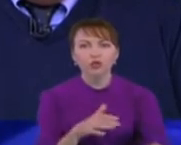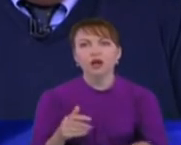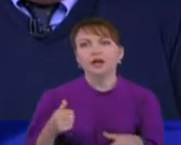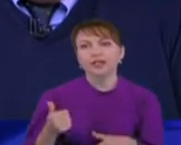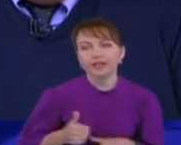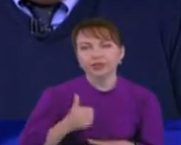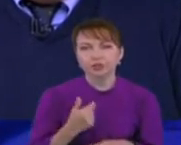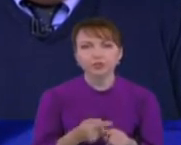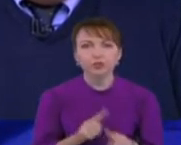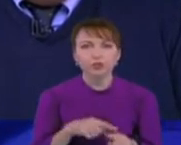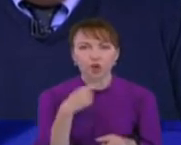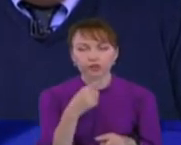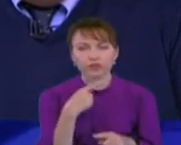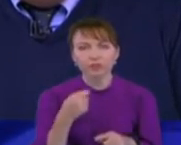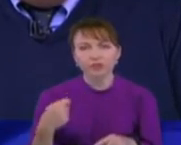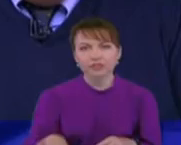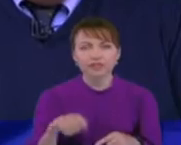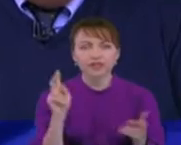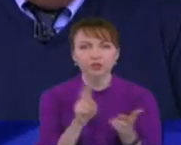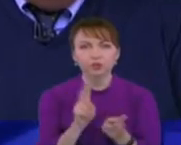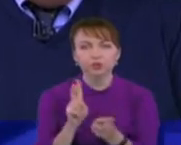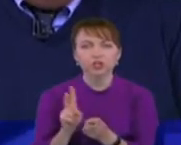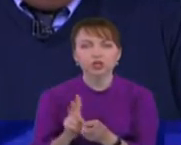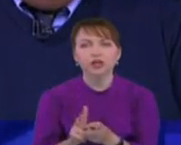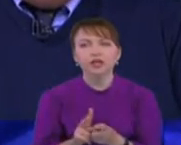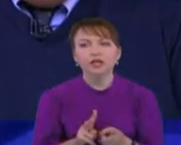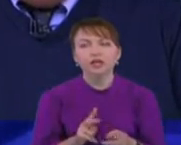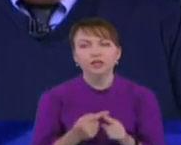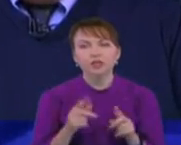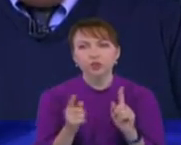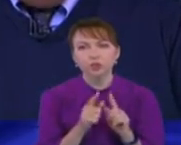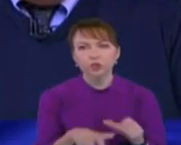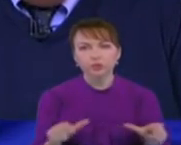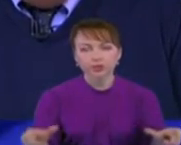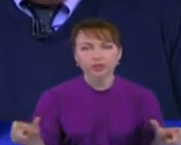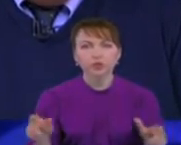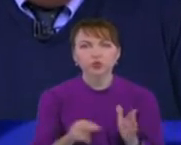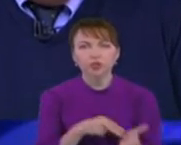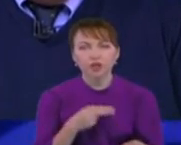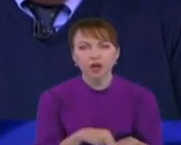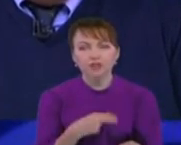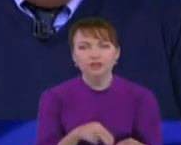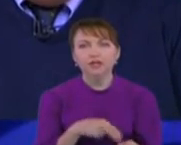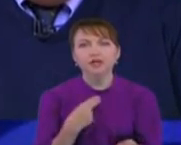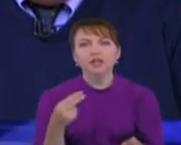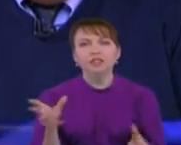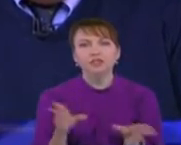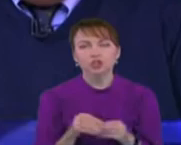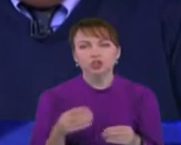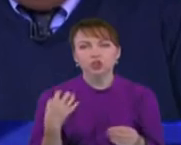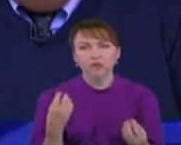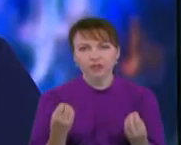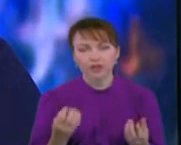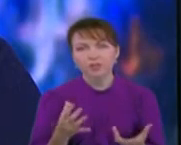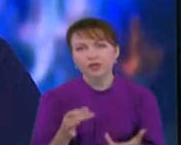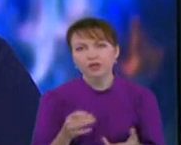говорив президент на зустрічах із людьми, скажімо, у Черкасах, із чиновниками, і